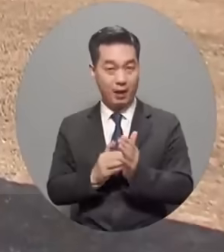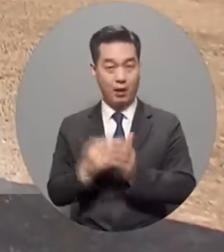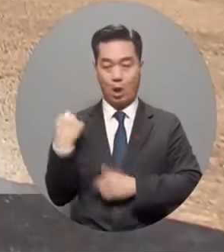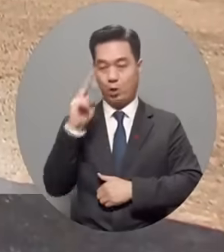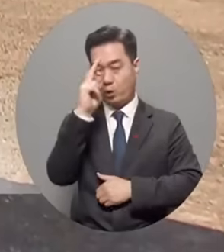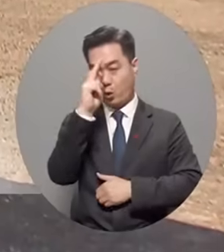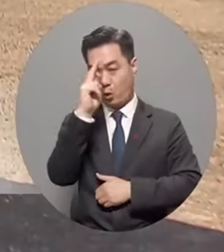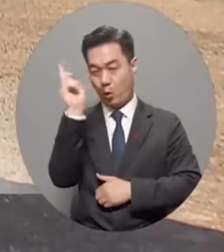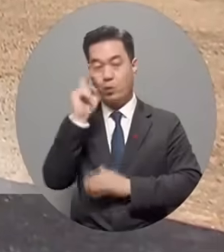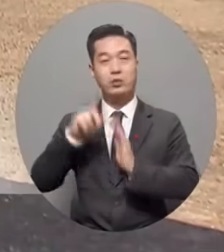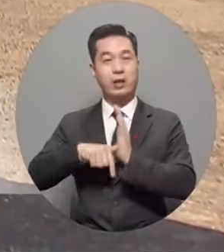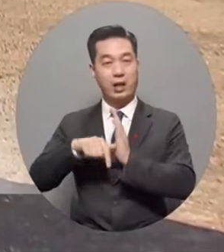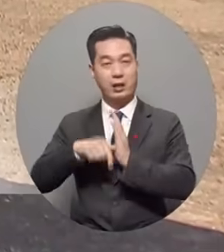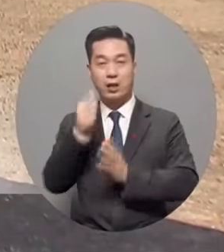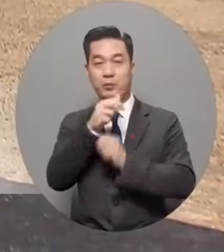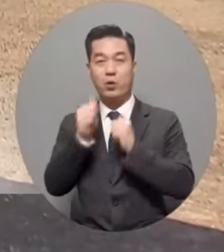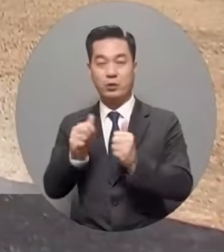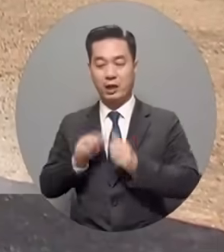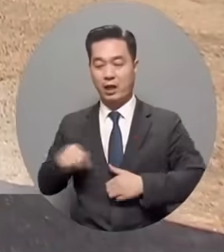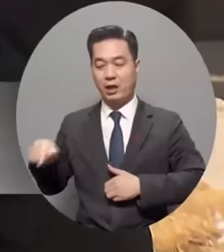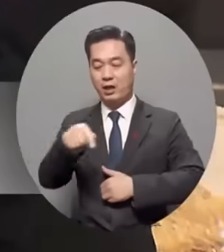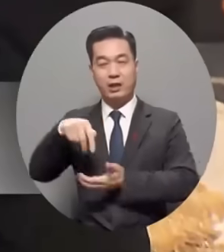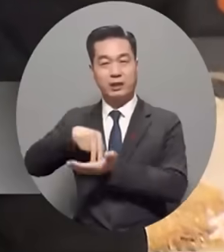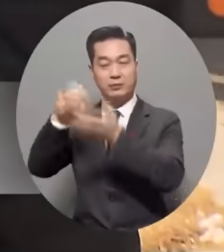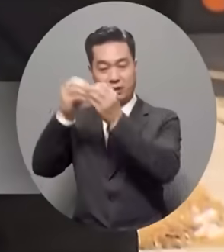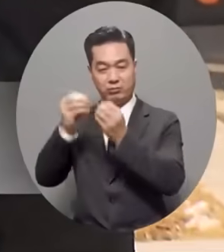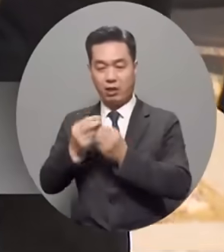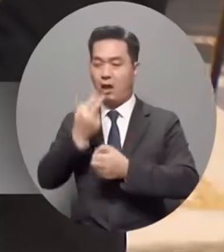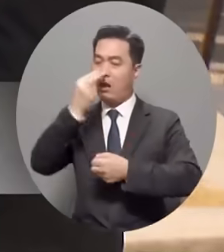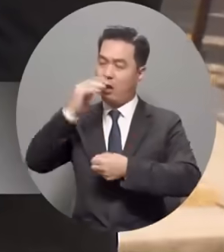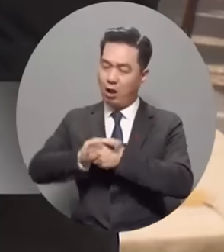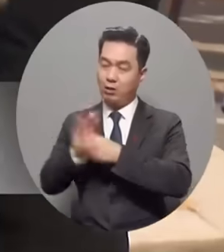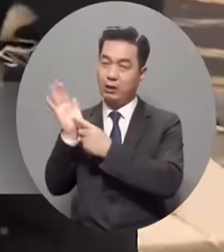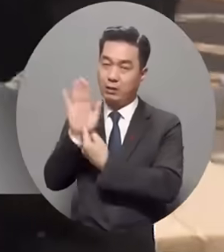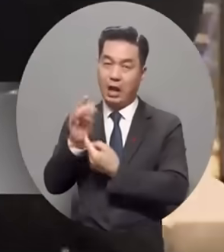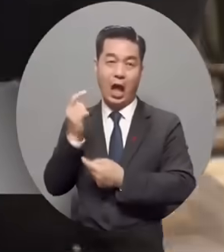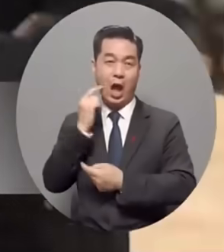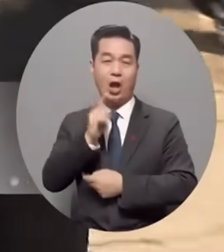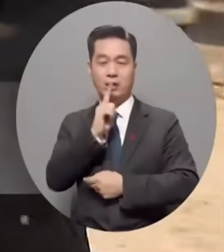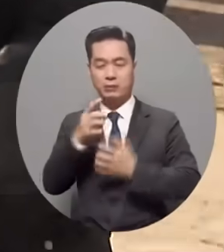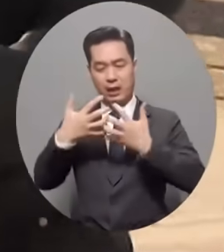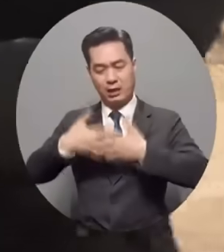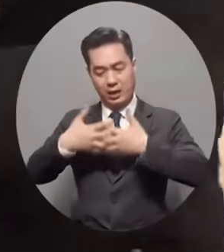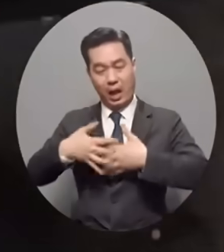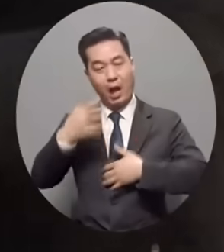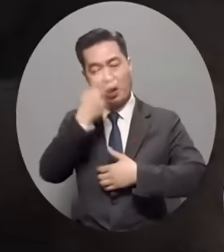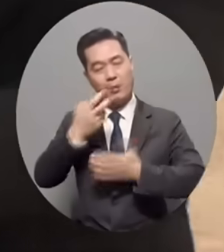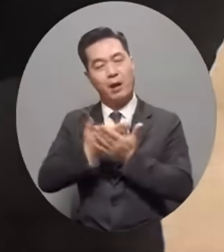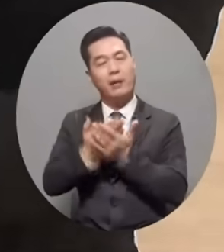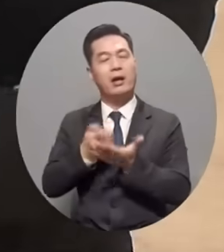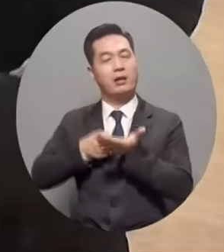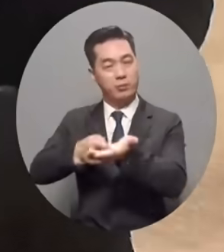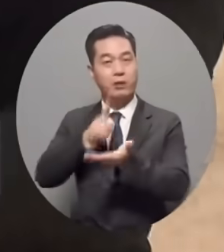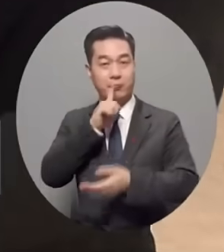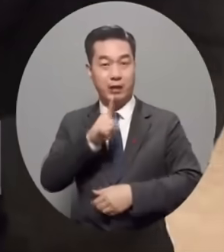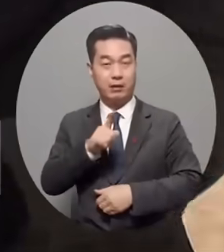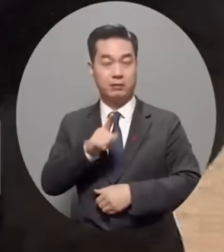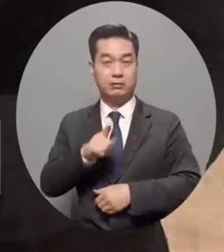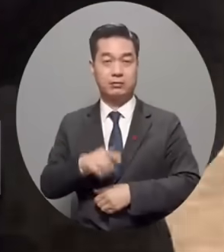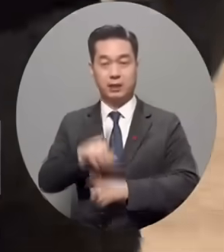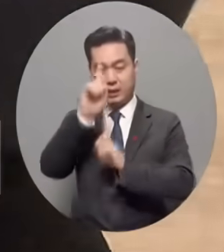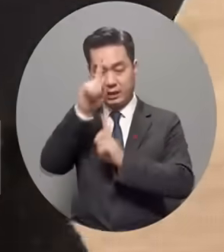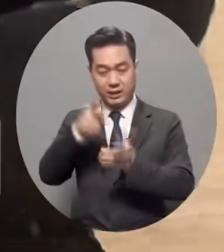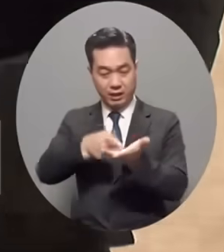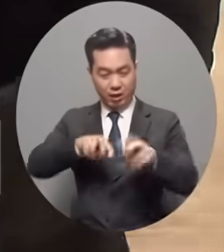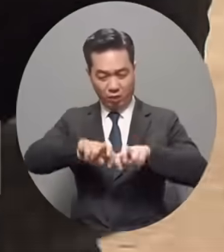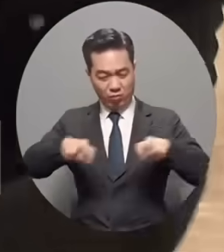오후에는 변호인을 통해 낸 입장문에서 억울함을 호소하면서 거짓말 탐지기 조사를 요청하기도 했습니다. 경찰은 이 씨에 대한 부검을 하지